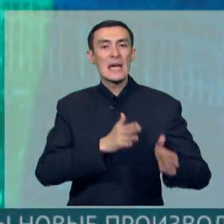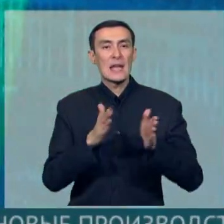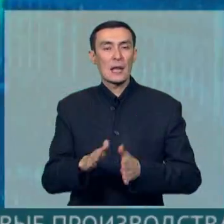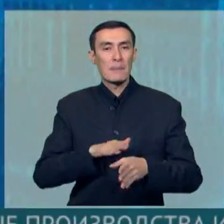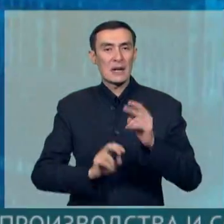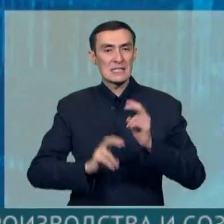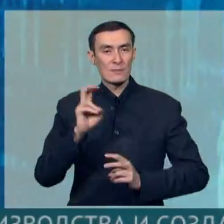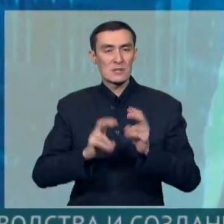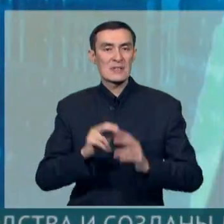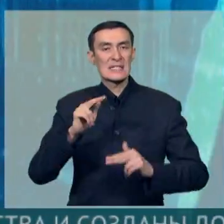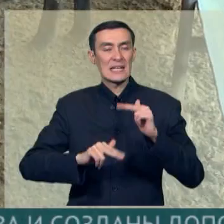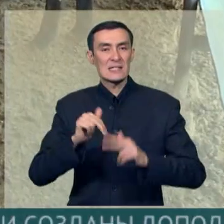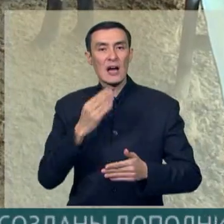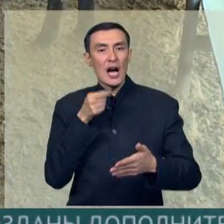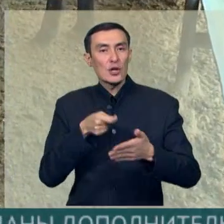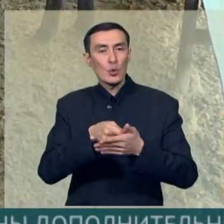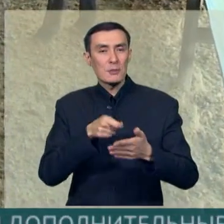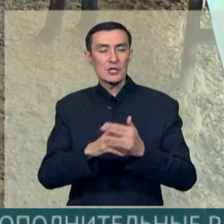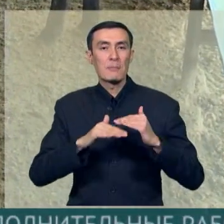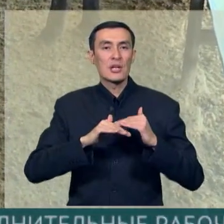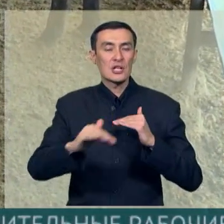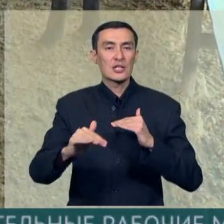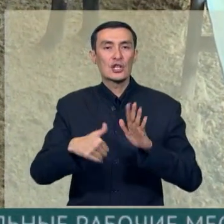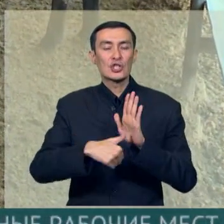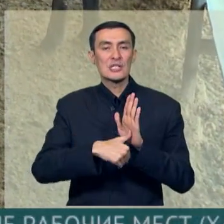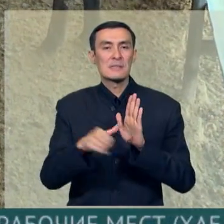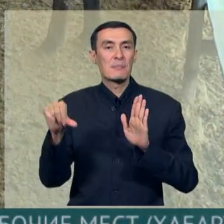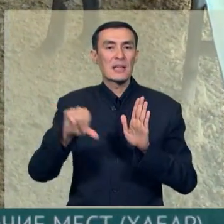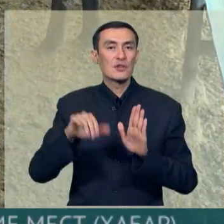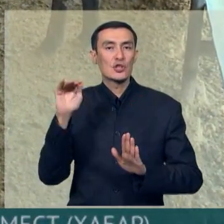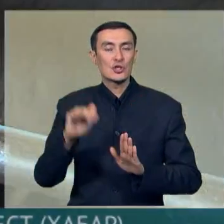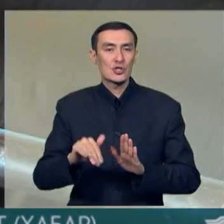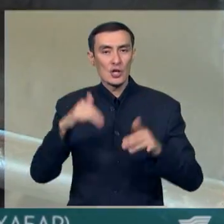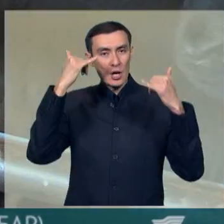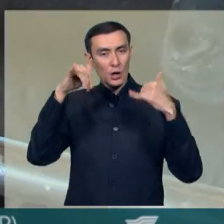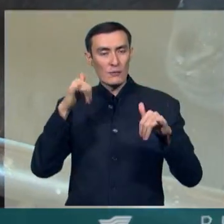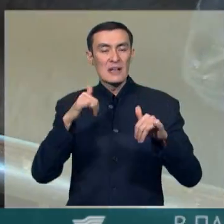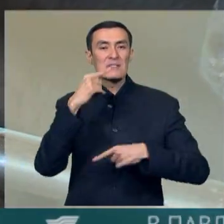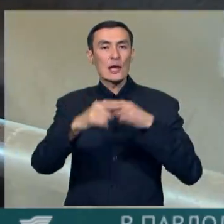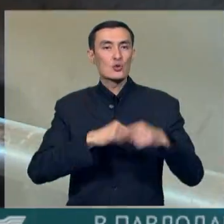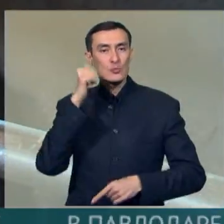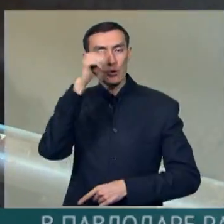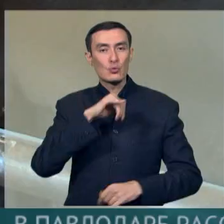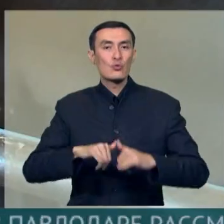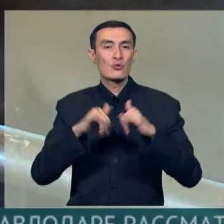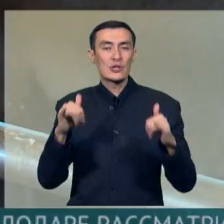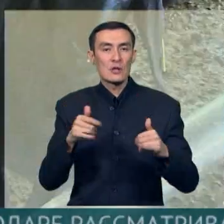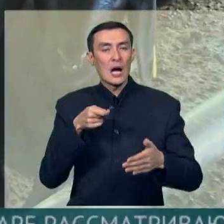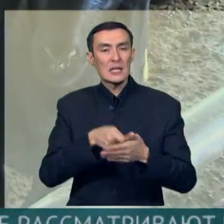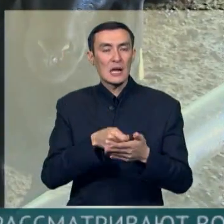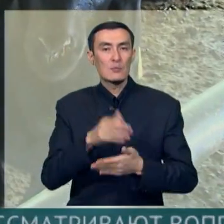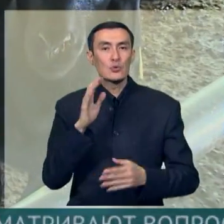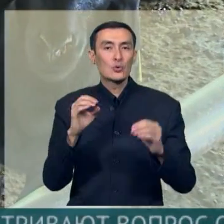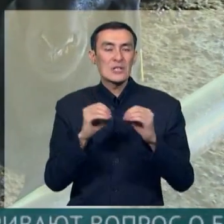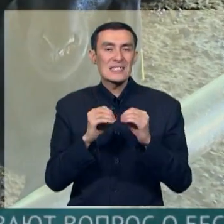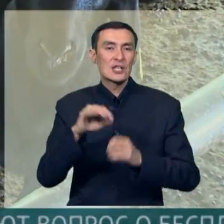производства – строительство откормочной площадки на 6500 голов. Но уже со следующего года планируют увеличить мощности, откармливать до